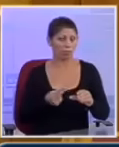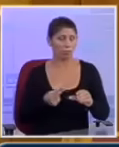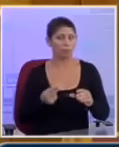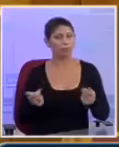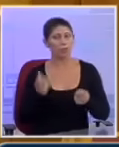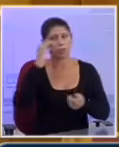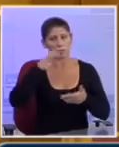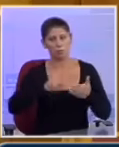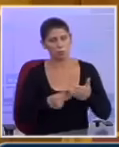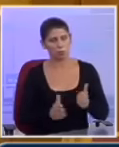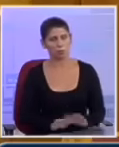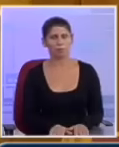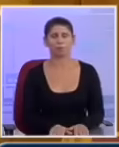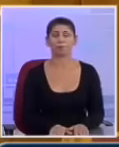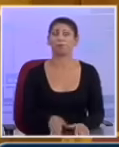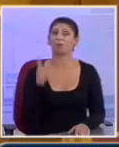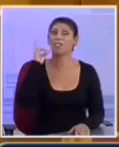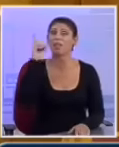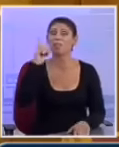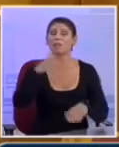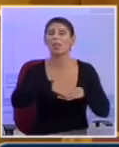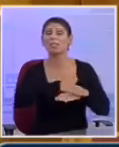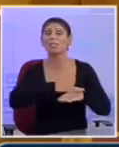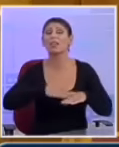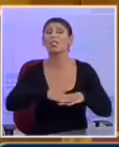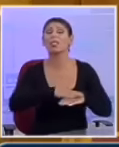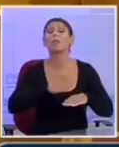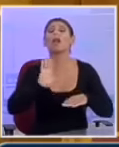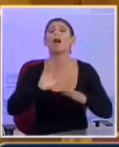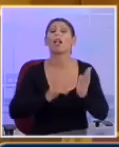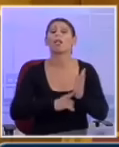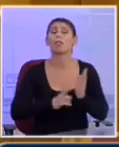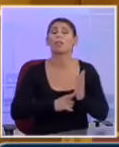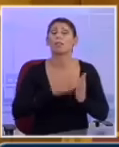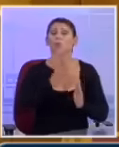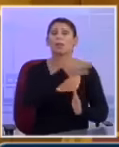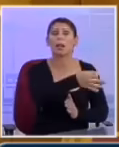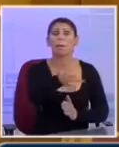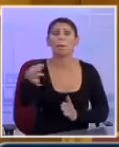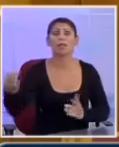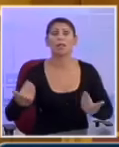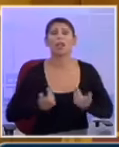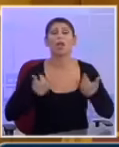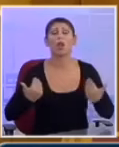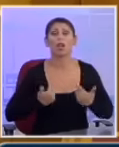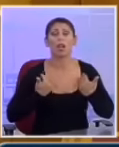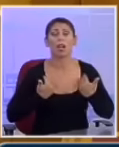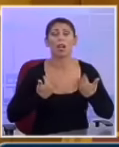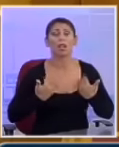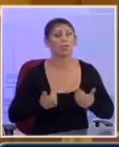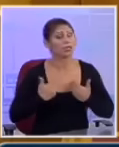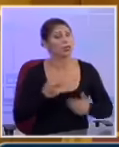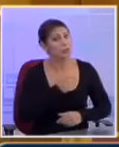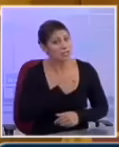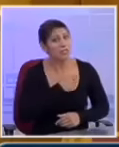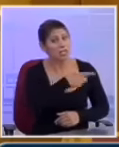κάνατε ένα μνημόνιο. Μία συγγνώμη δεν οφείλατε να δώσετε στη νεολαία. Η νεολαία που είχε πιστέψει